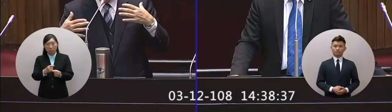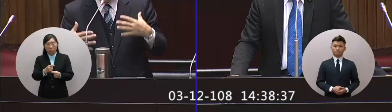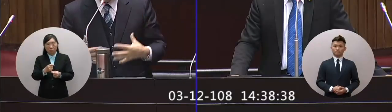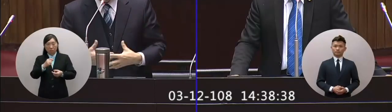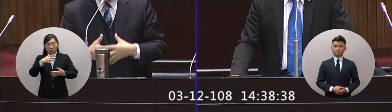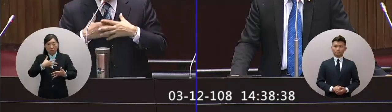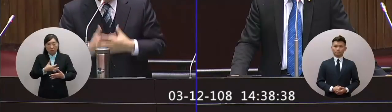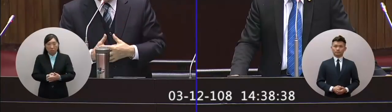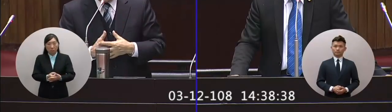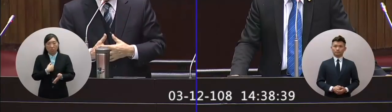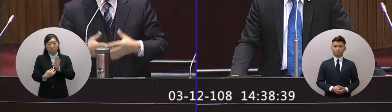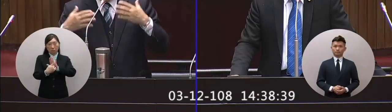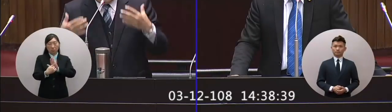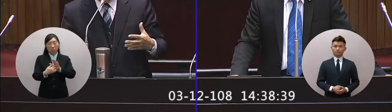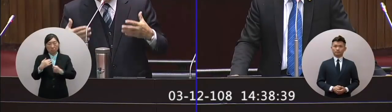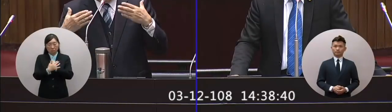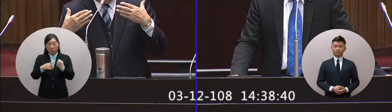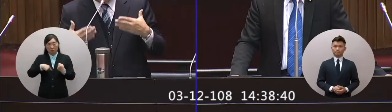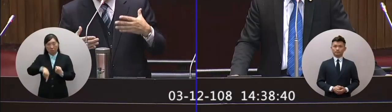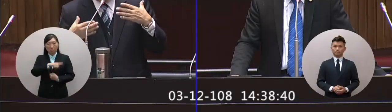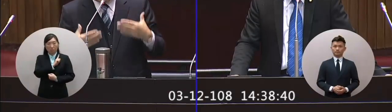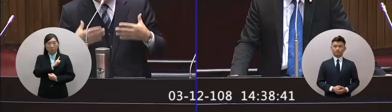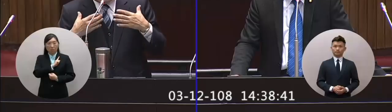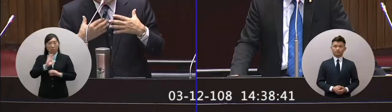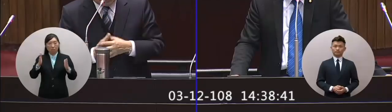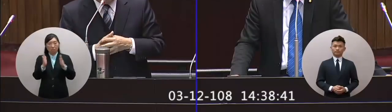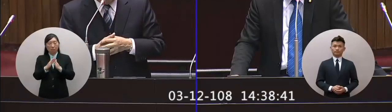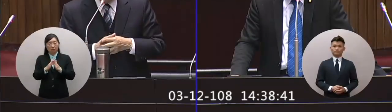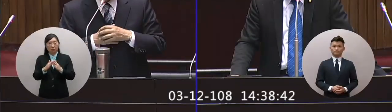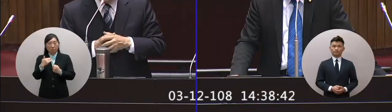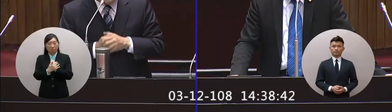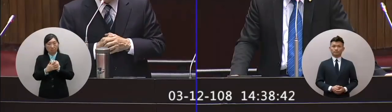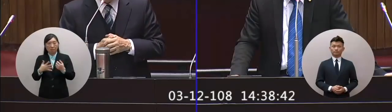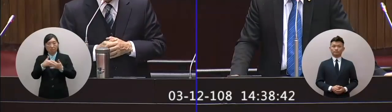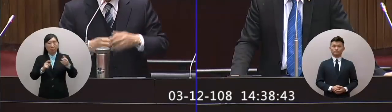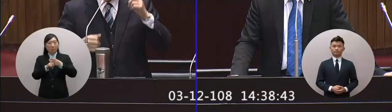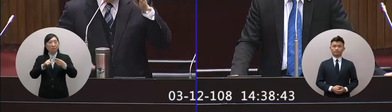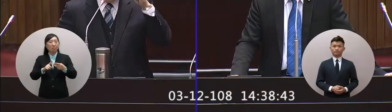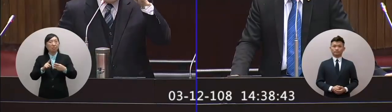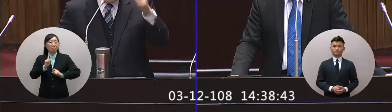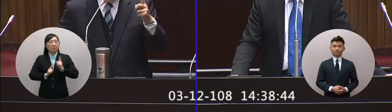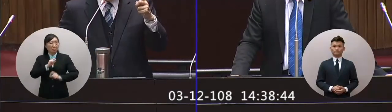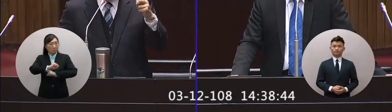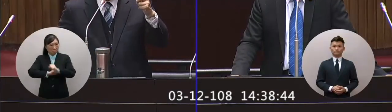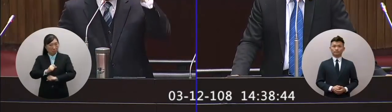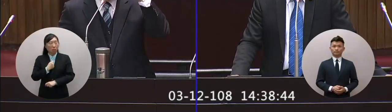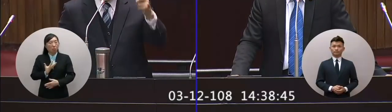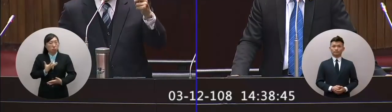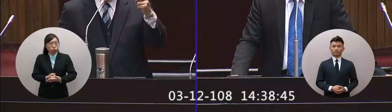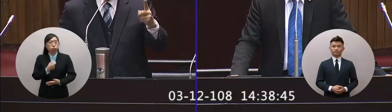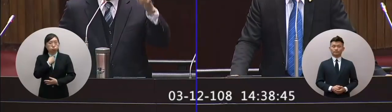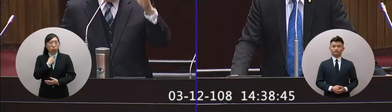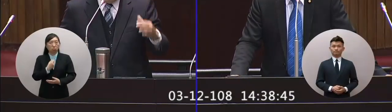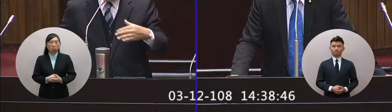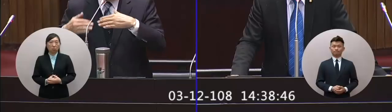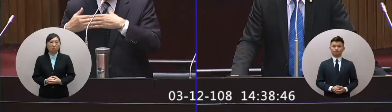卫我们自己的国家，捍卫我们民主自由的生活跟制度。我们有这个决心是最